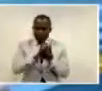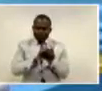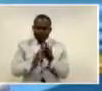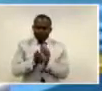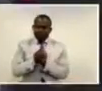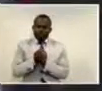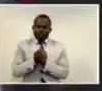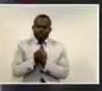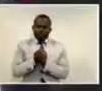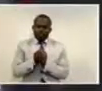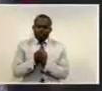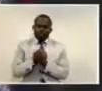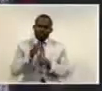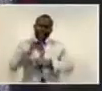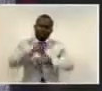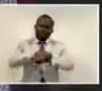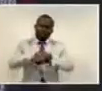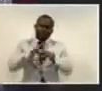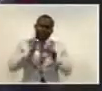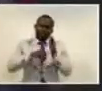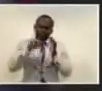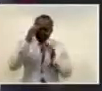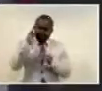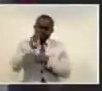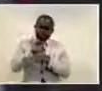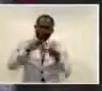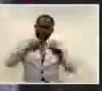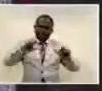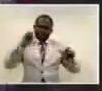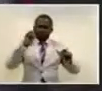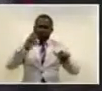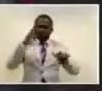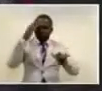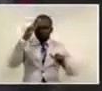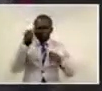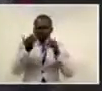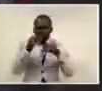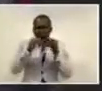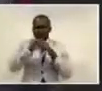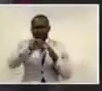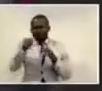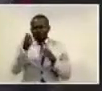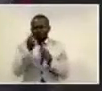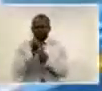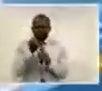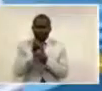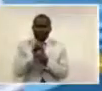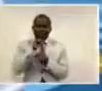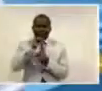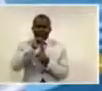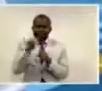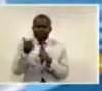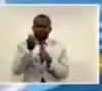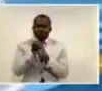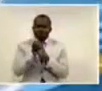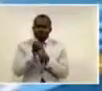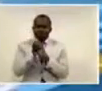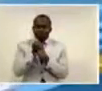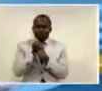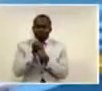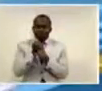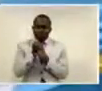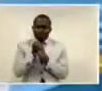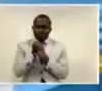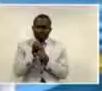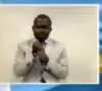ubwo bamufatiye iki bamufatiye ko yabajije isambu cyangwa bamufatiye ko hashobora kuba hari n'ibindi yakoze oya ndakindi yakoze usigaye mwahunze iki